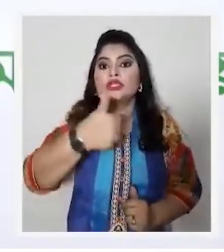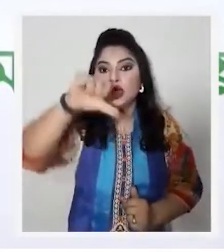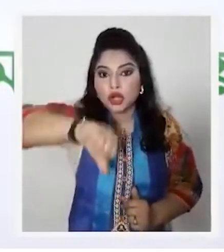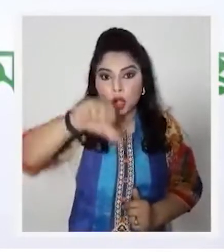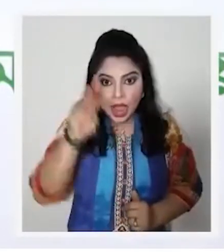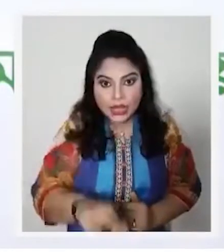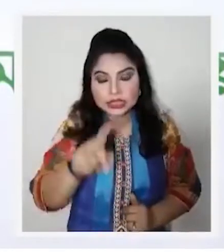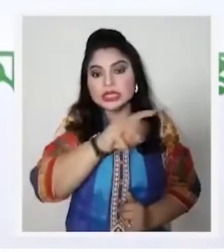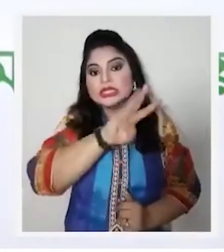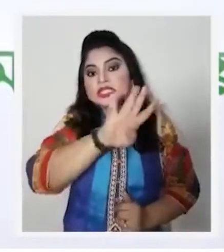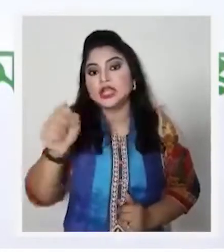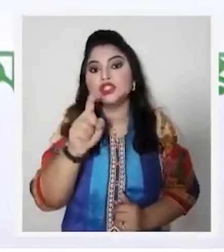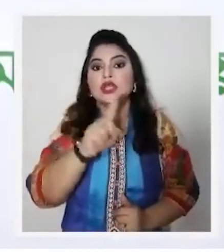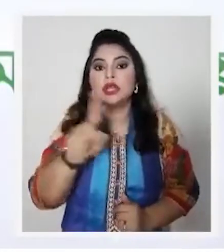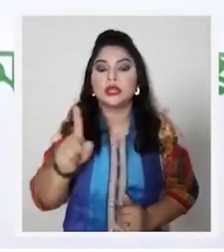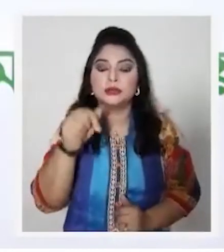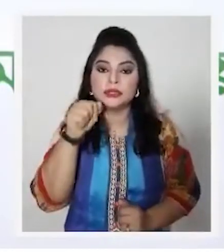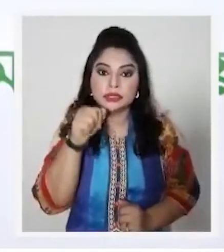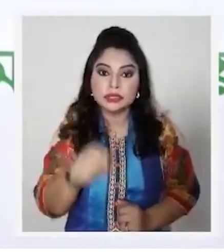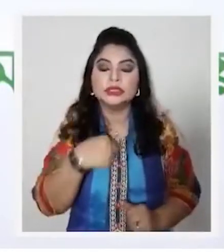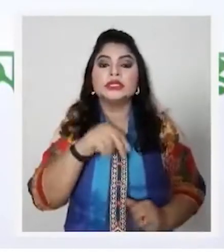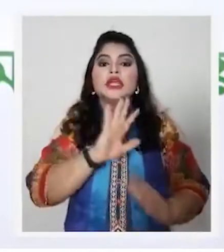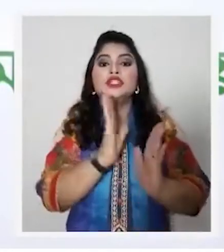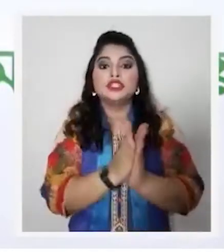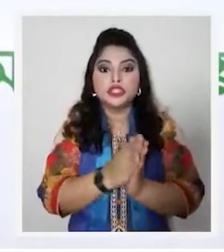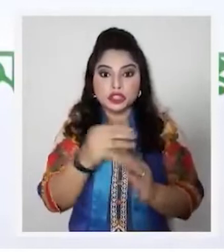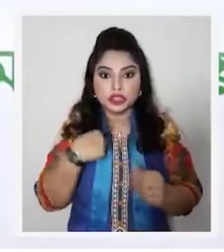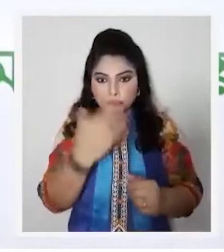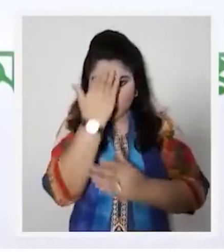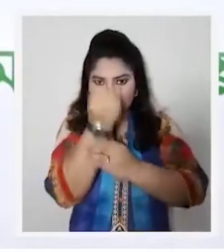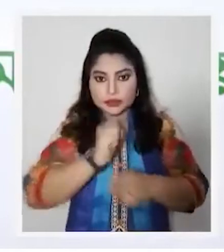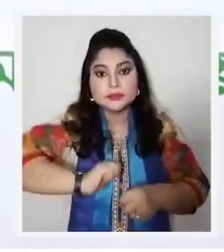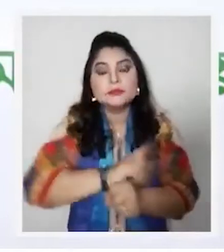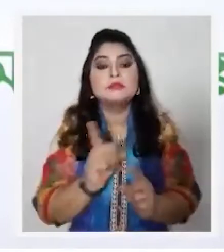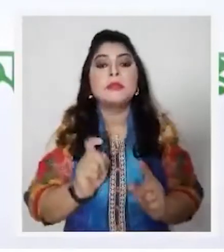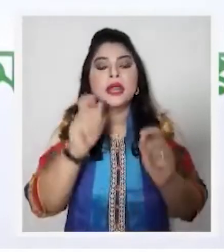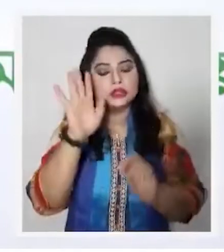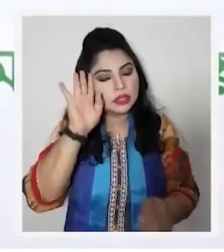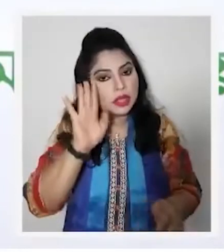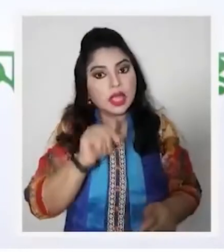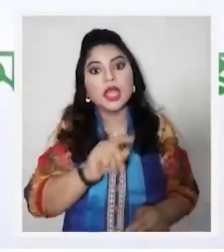দক্ষিণ পূর্ব এশিয়ায় 24 ঘন্টায় শনাক্ত হয়েছে 15,411 জন এবং এ পর্যন্ত শনাক্ত